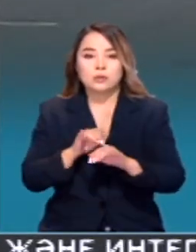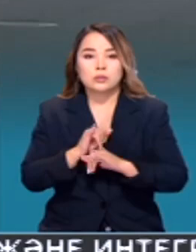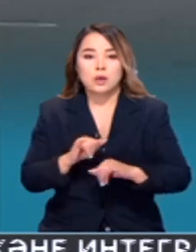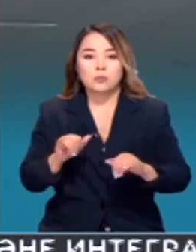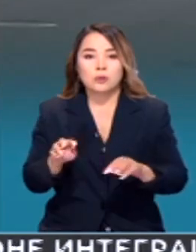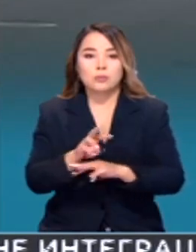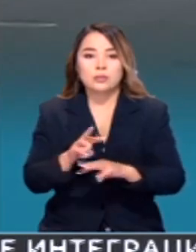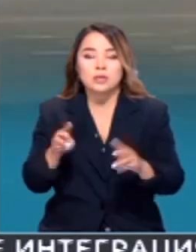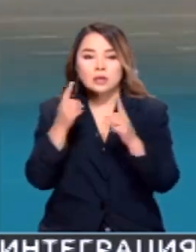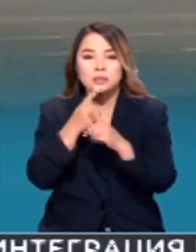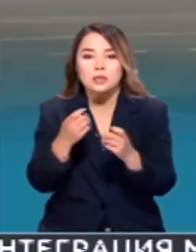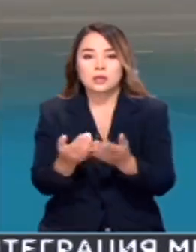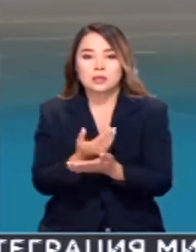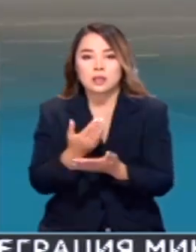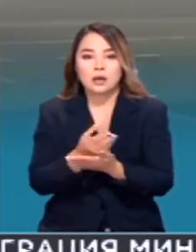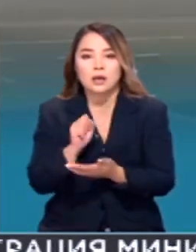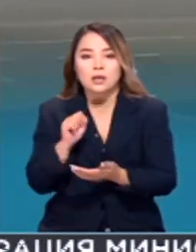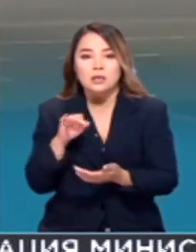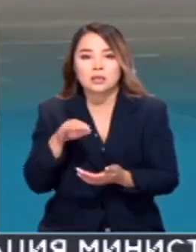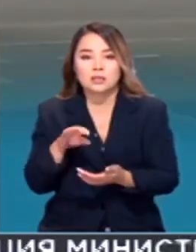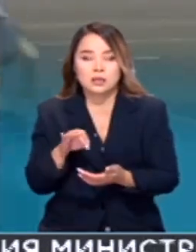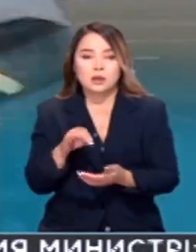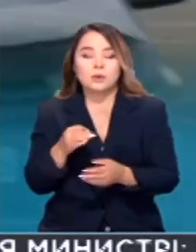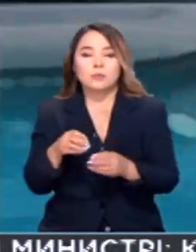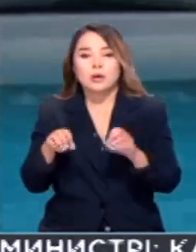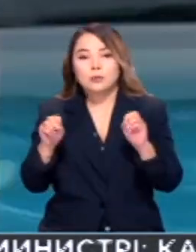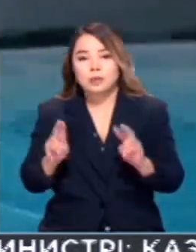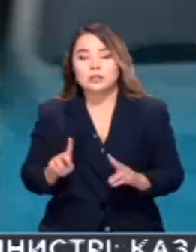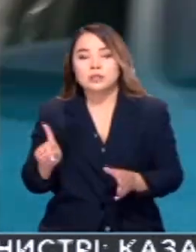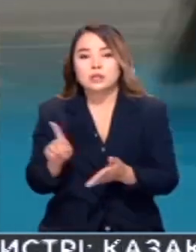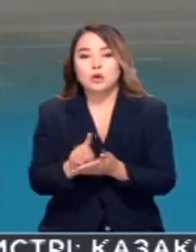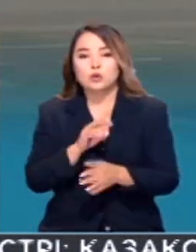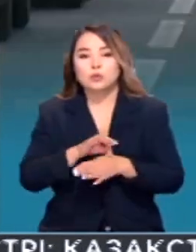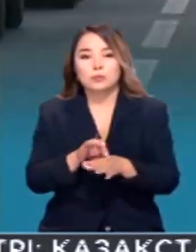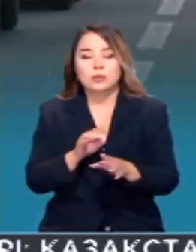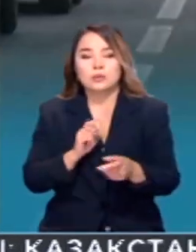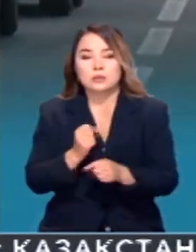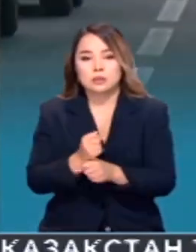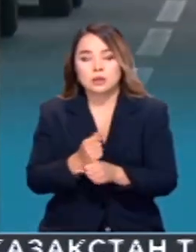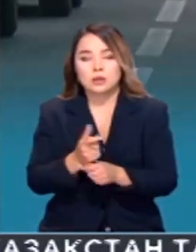министрлігінің хабарлауынша қазір IT мамандар тиісті техникалық жұмыстарды пысықтап жатыр.